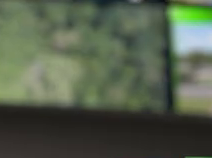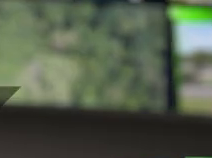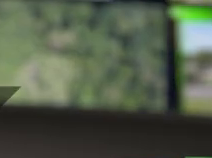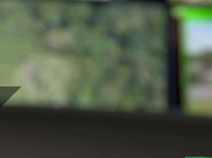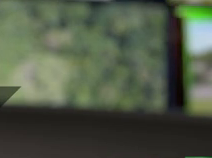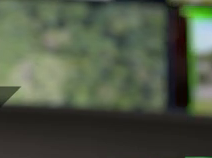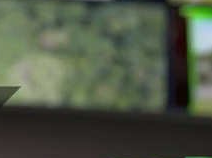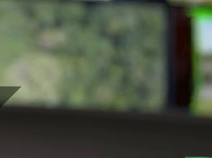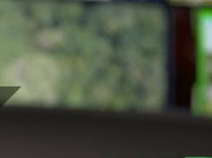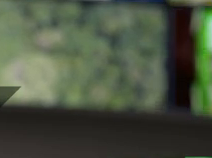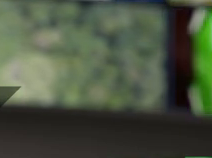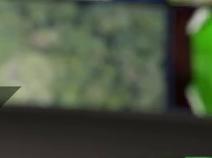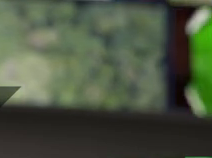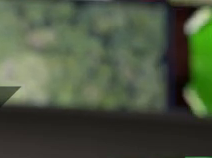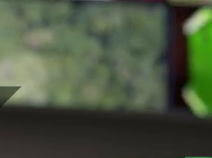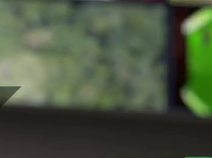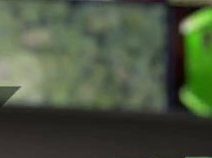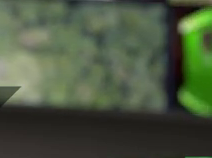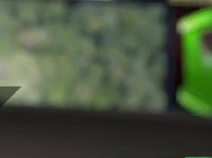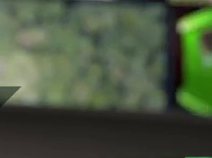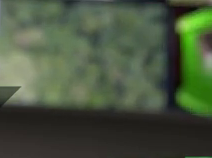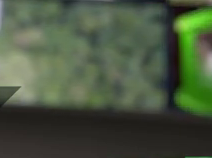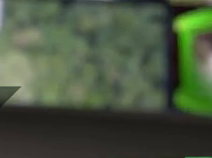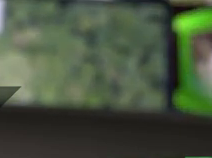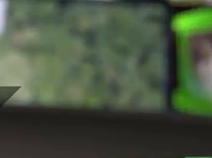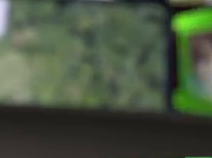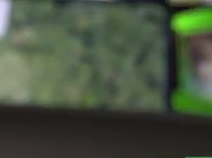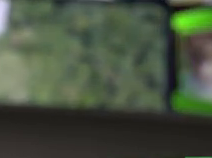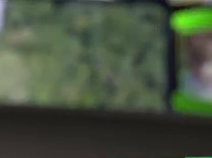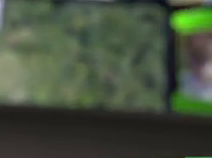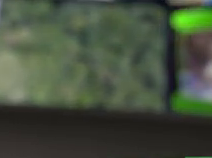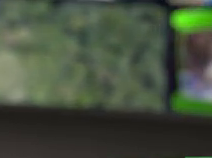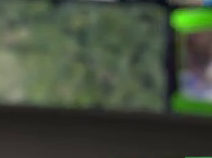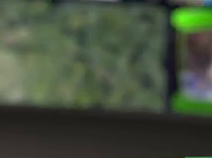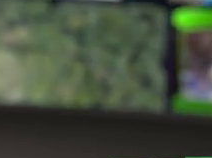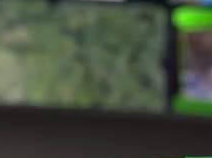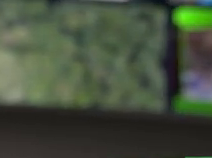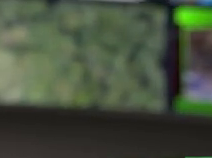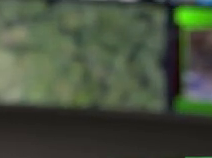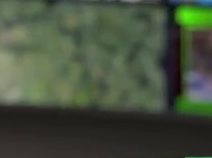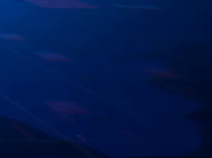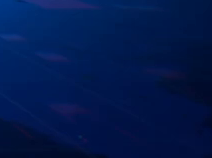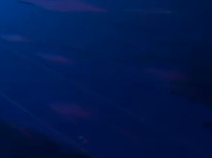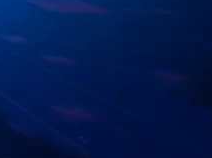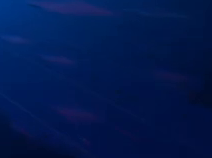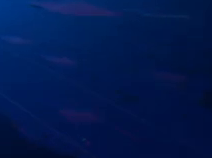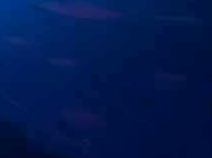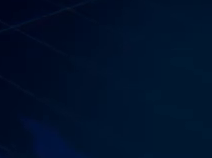Tot zover deze editie van Focus. Fijne kijktijd verder toegewenst.